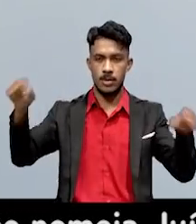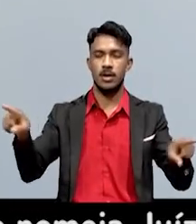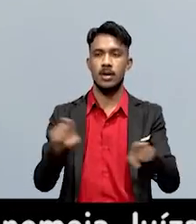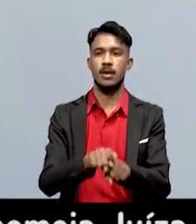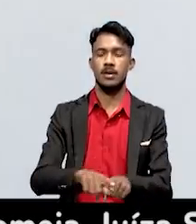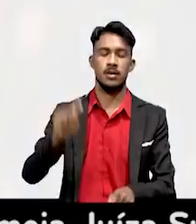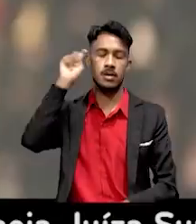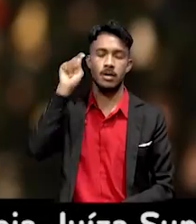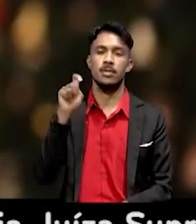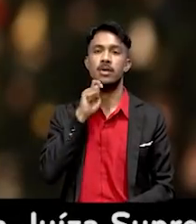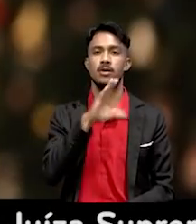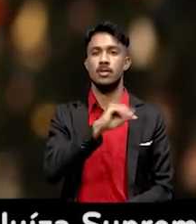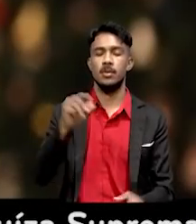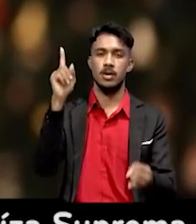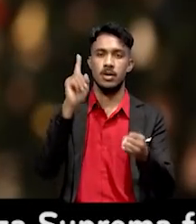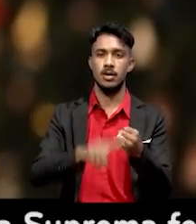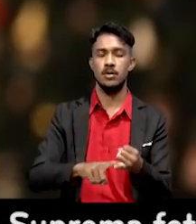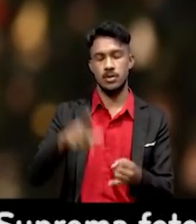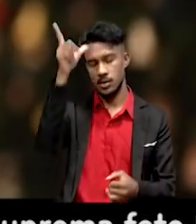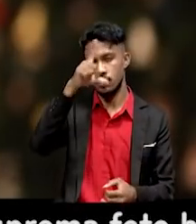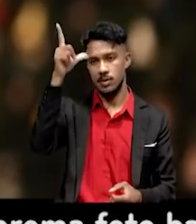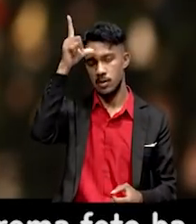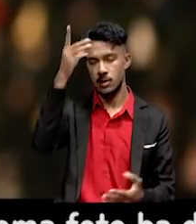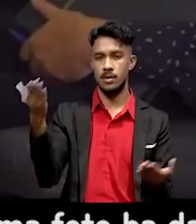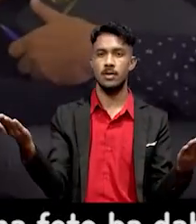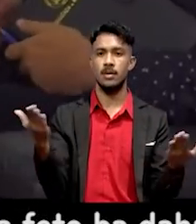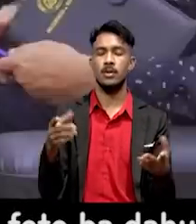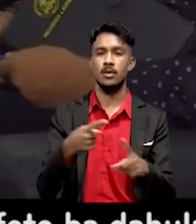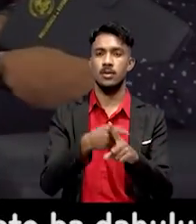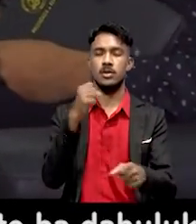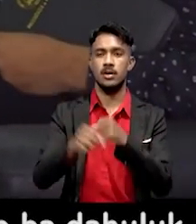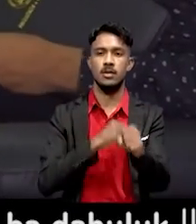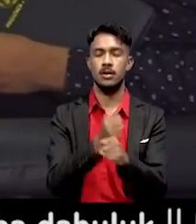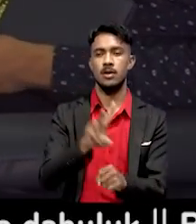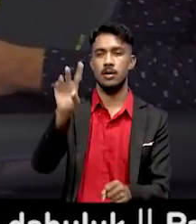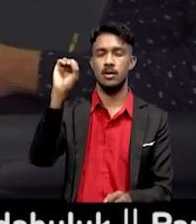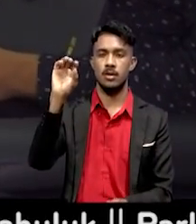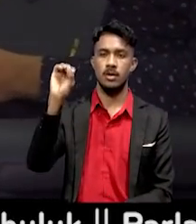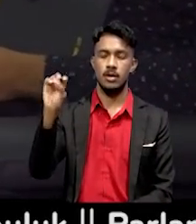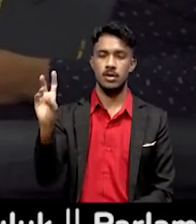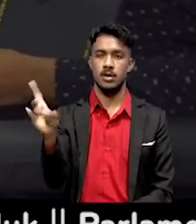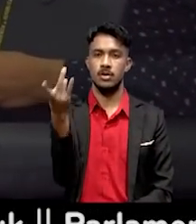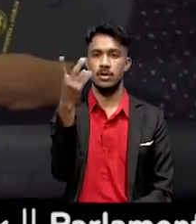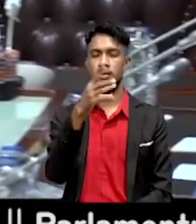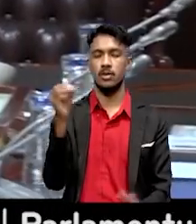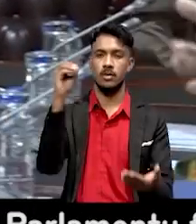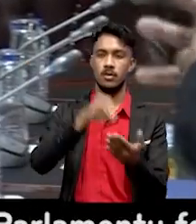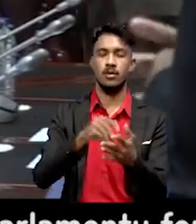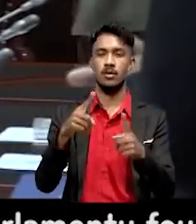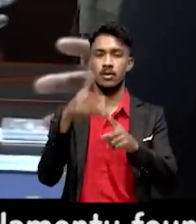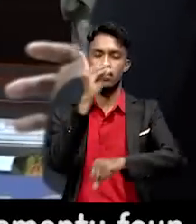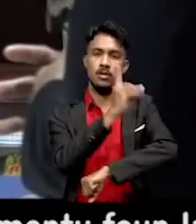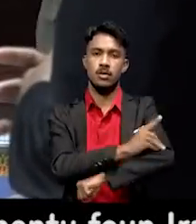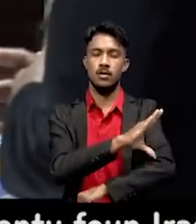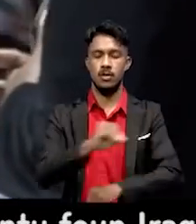Matanruak no ikus liu Francisco Guterres Luolo husi tinang ring rua sanulu resing hitu to ohin lorong.